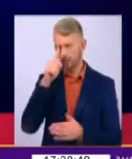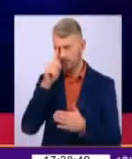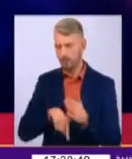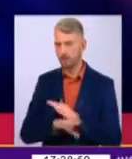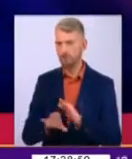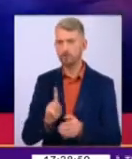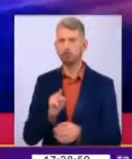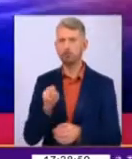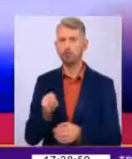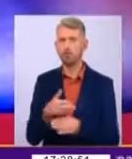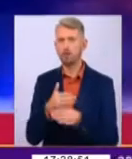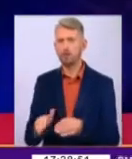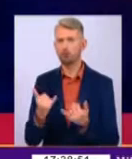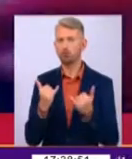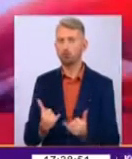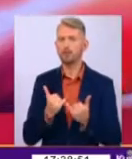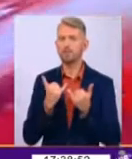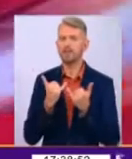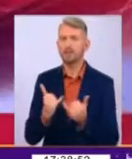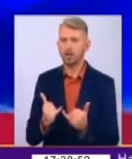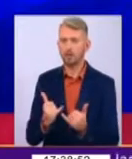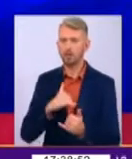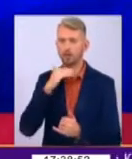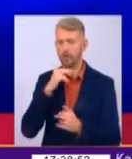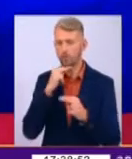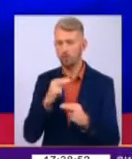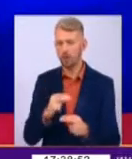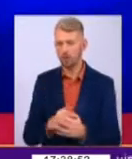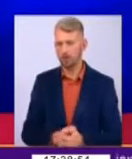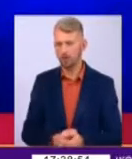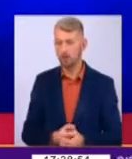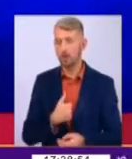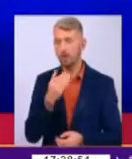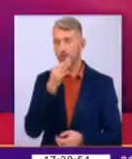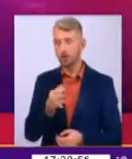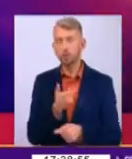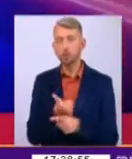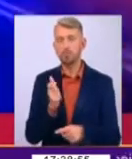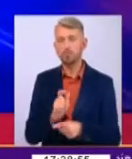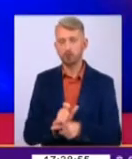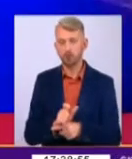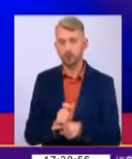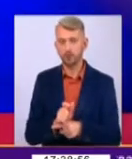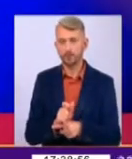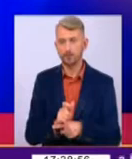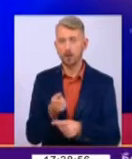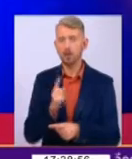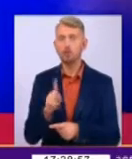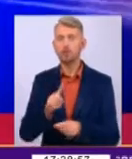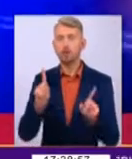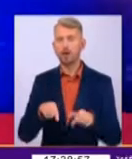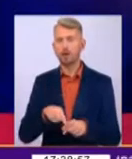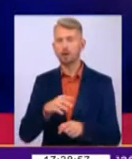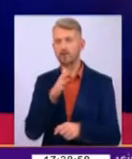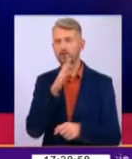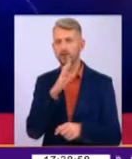що цьому елементу сьогодні приділяється достатньо уваги. Я вам скажу більше, то що навіть в радянські